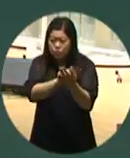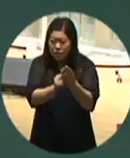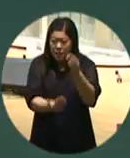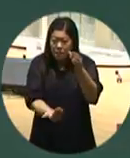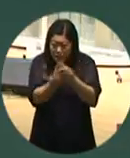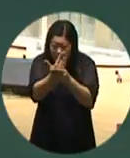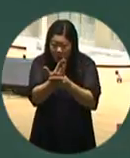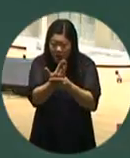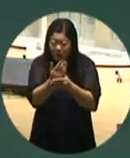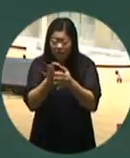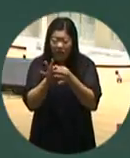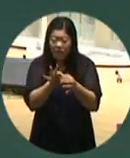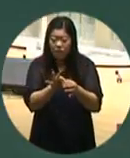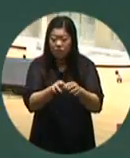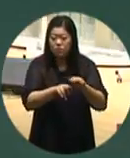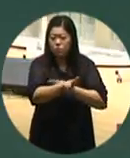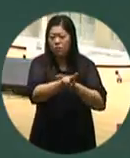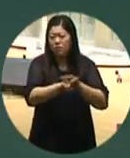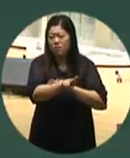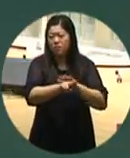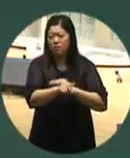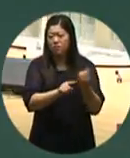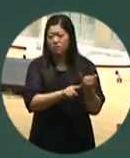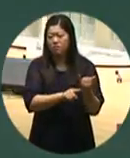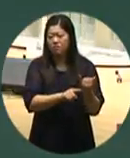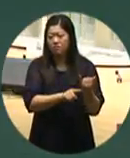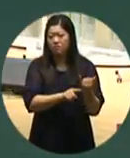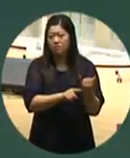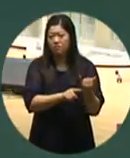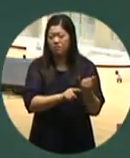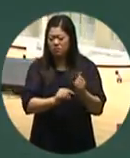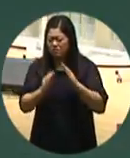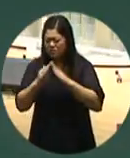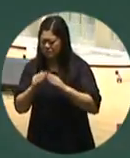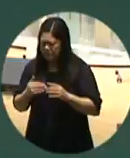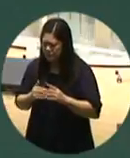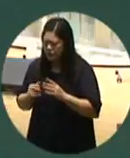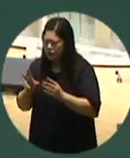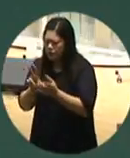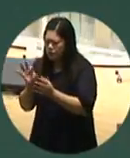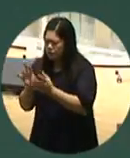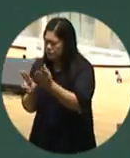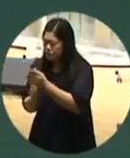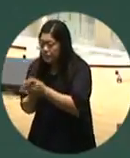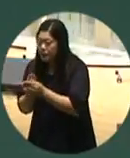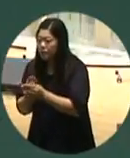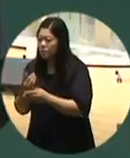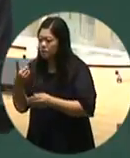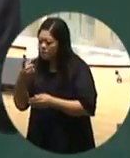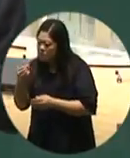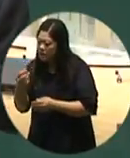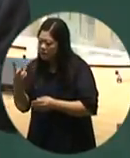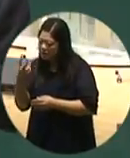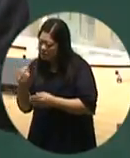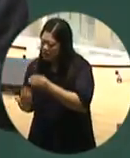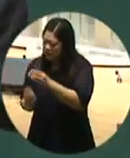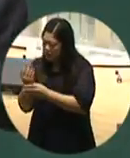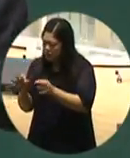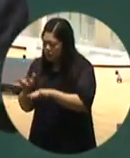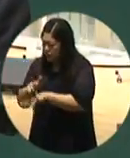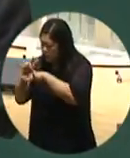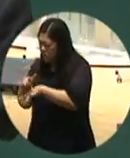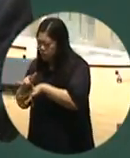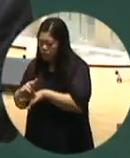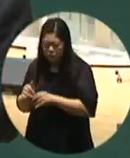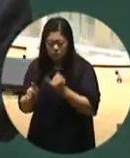it would just disappear. 그리고 집에도 막 몇 백만 원씩요, 몇 천만 원씩 없어져. Sometimes in the house there would be hundreds and thousands of dollars missing.